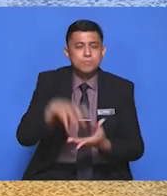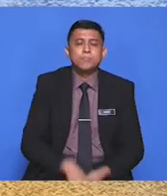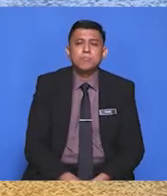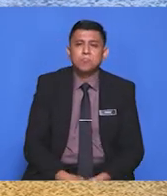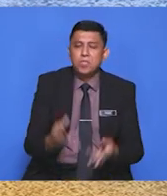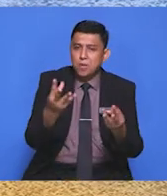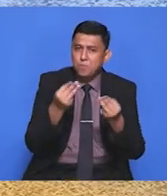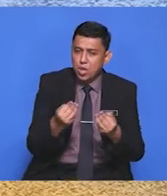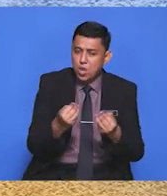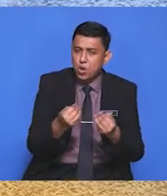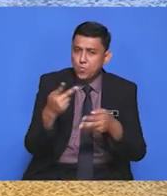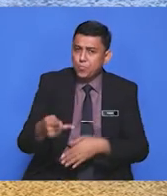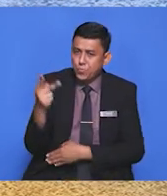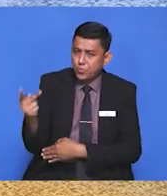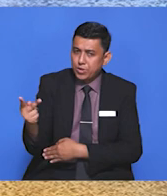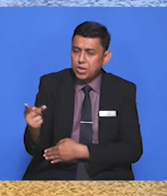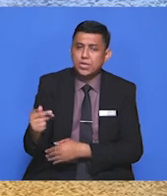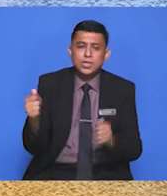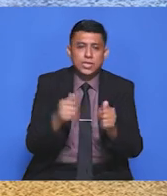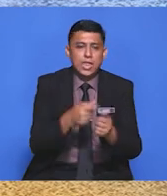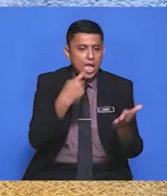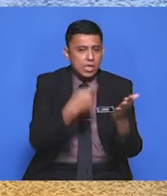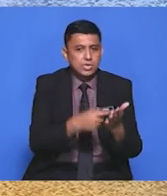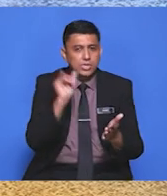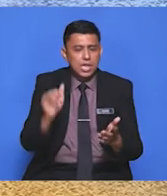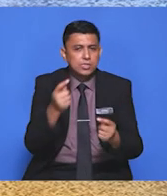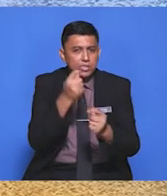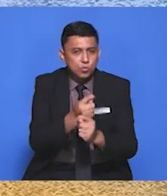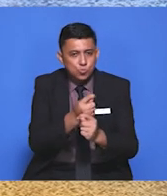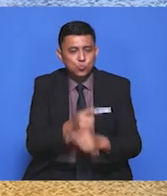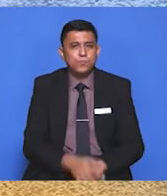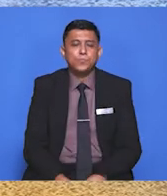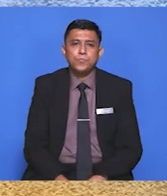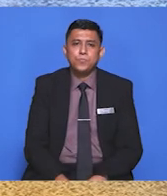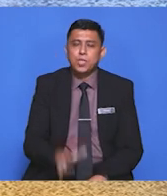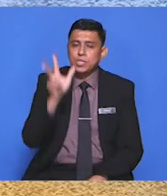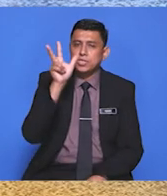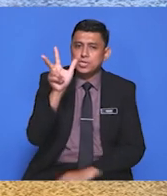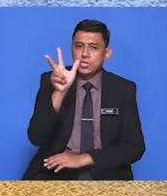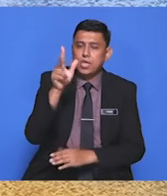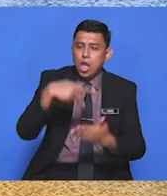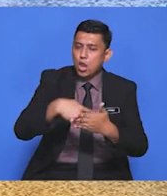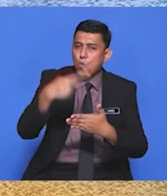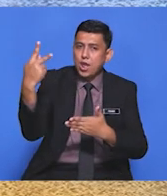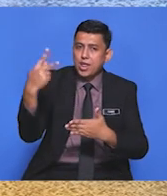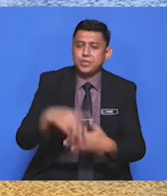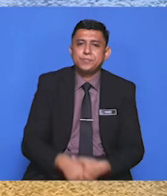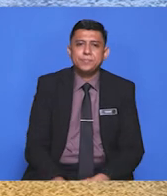mereka mahukan produk dengan harga tertentu. Faktor ketiga ialah kos